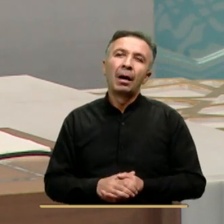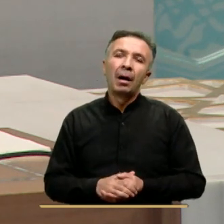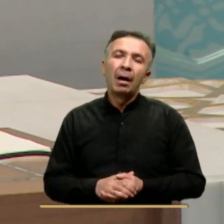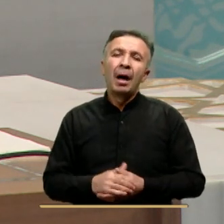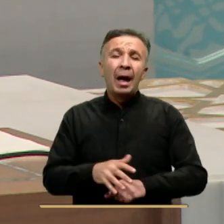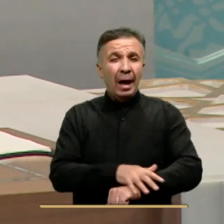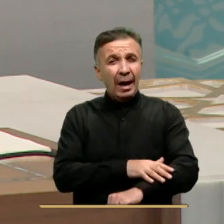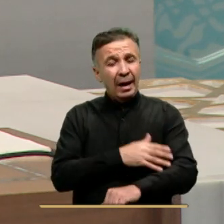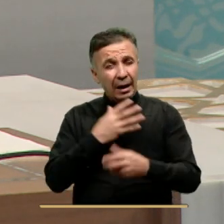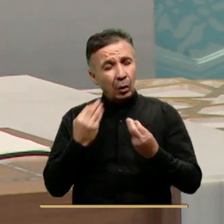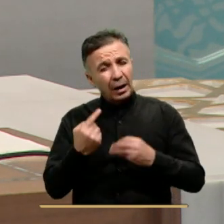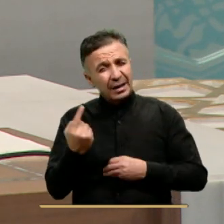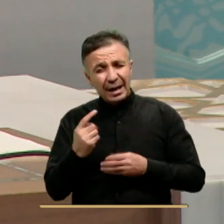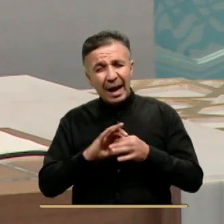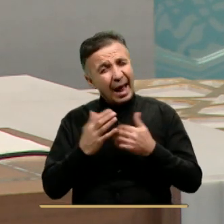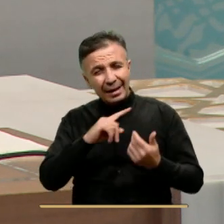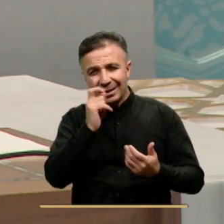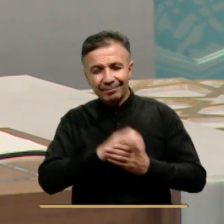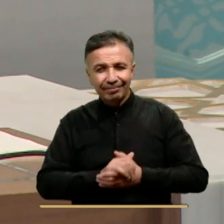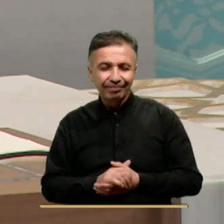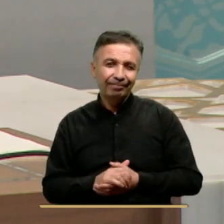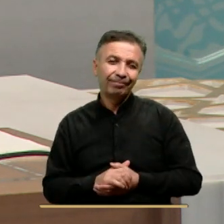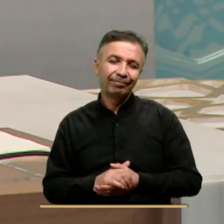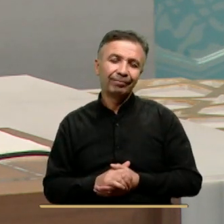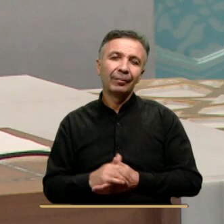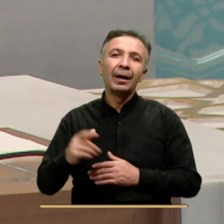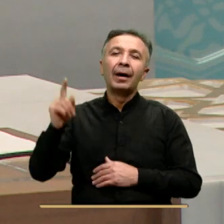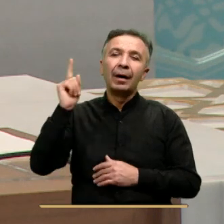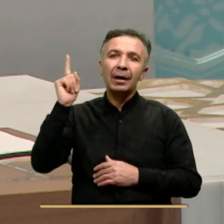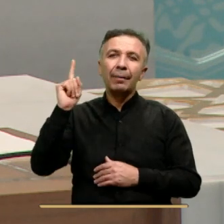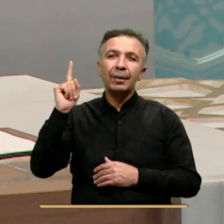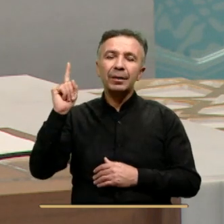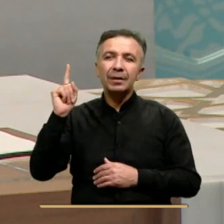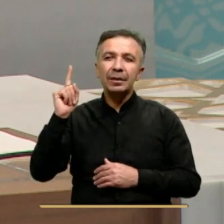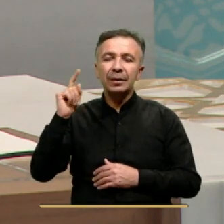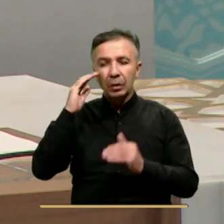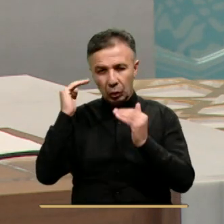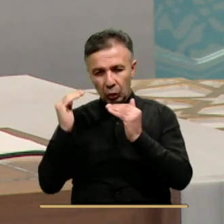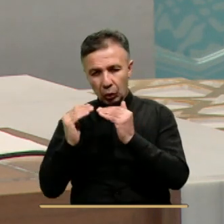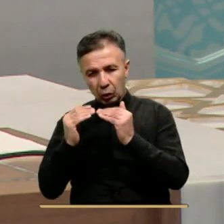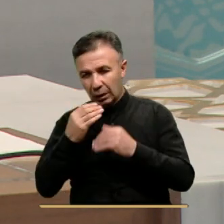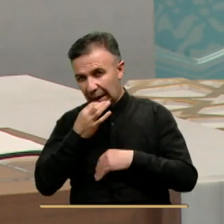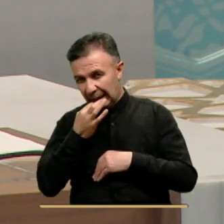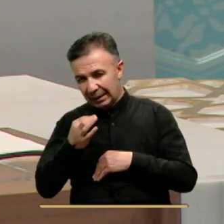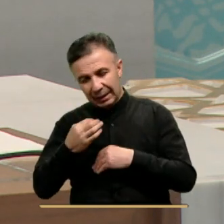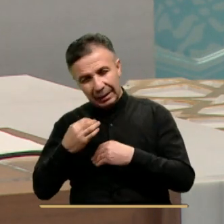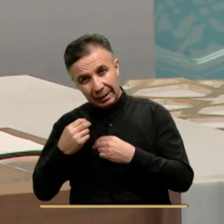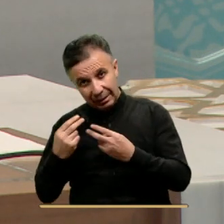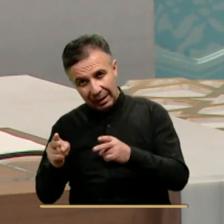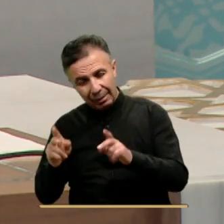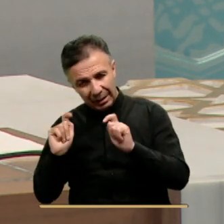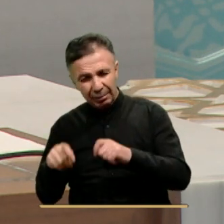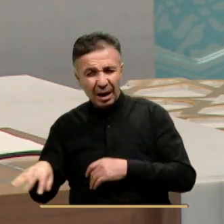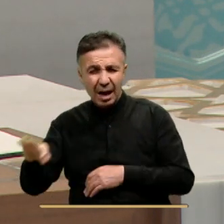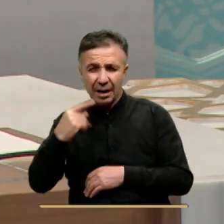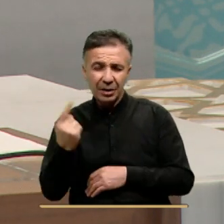Helal olan şey nedir Helal olan şey Rabbimizin meşru kılıp bize izin verdiği her şey